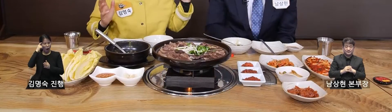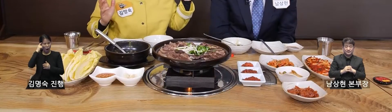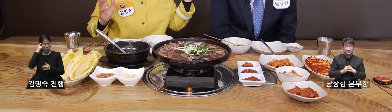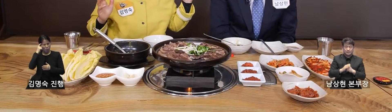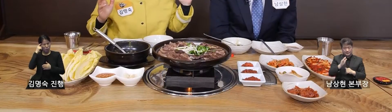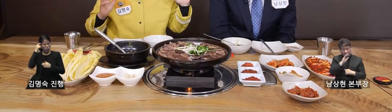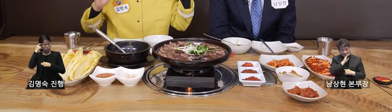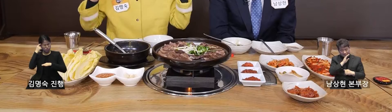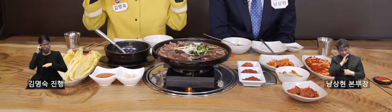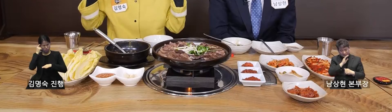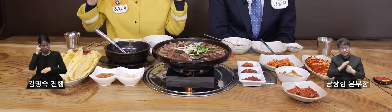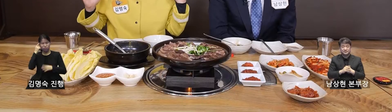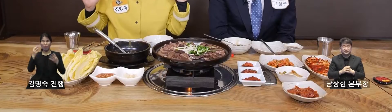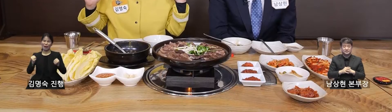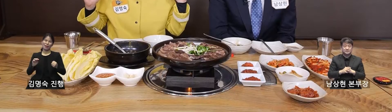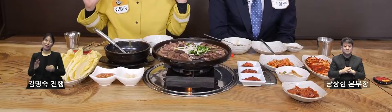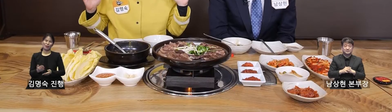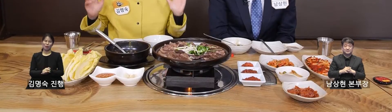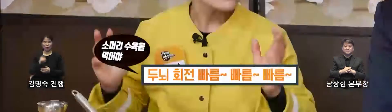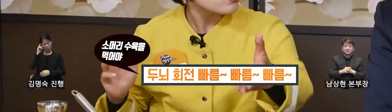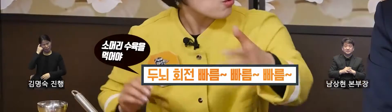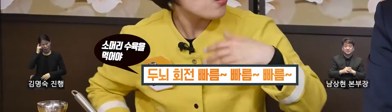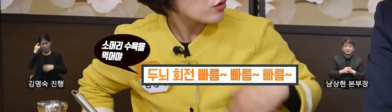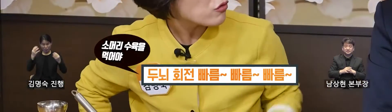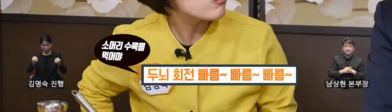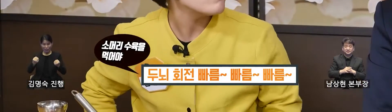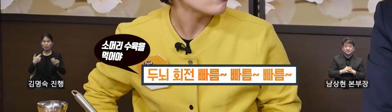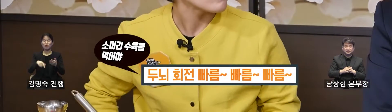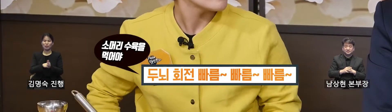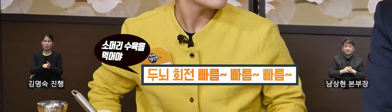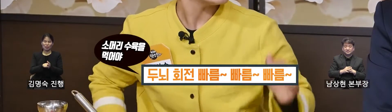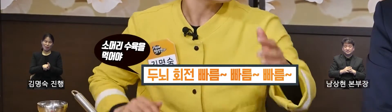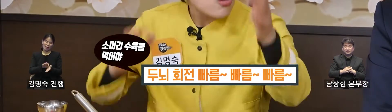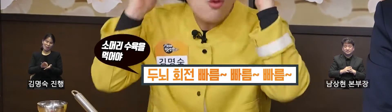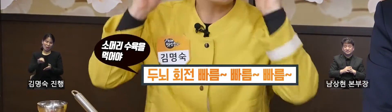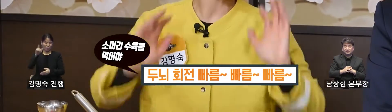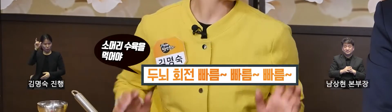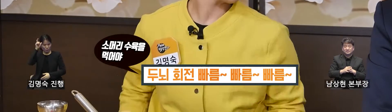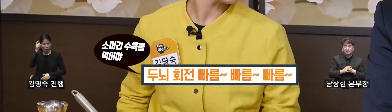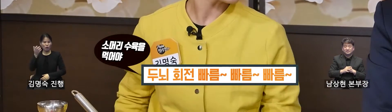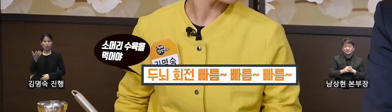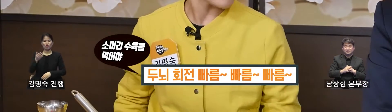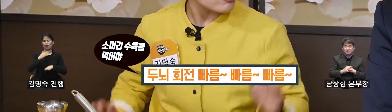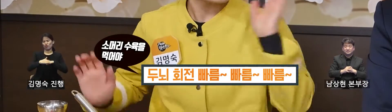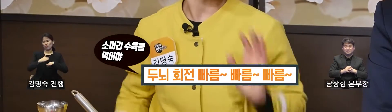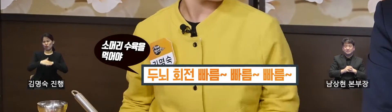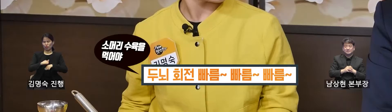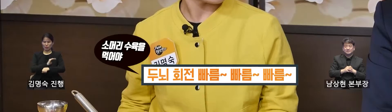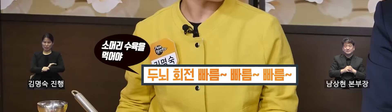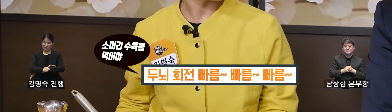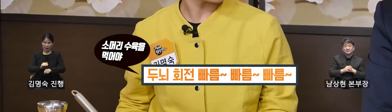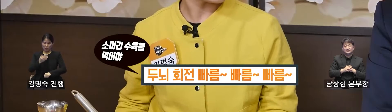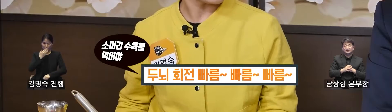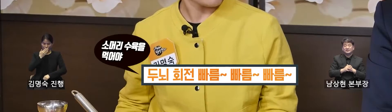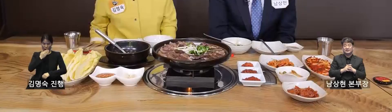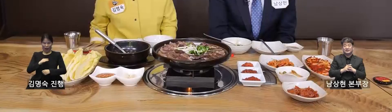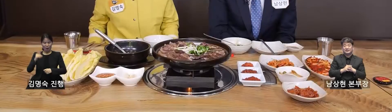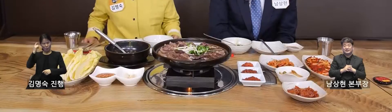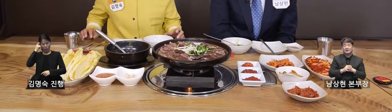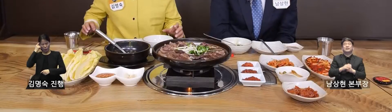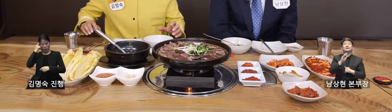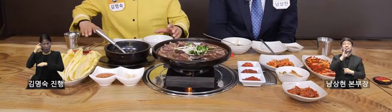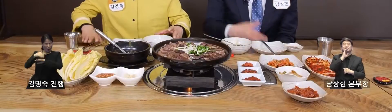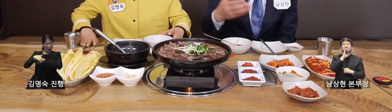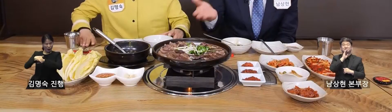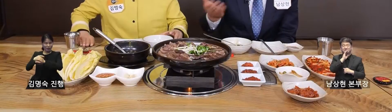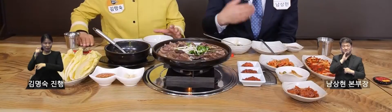써야 되잖아요. 네네. 그 머리를 많이 쓰려면 또 소머리 수육. 이걸 먹어야 머리가 또 잘 돌아간다는 거 아니겠습니까?